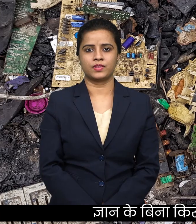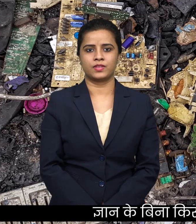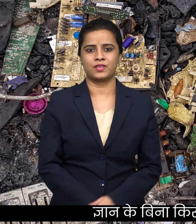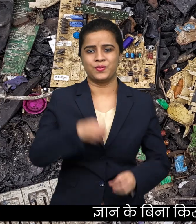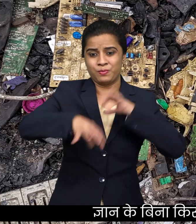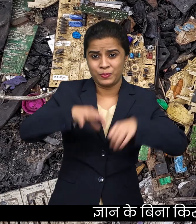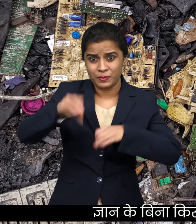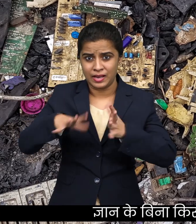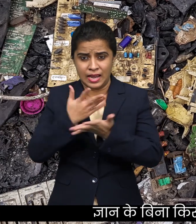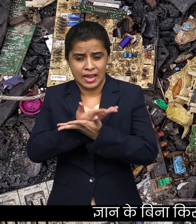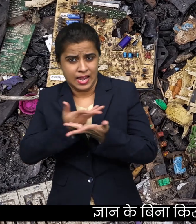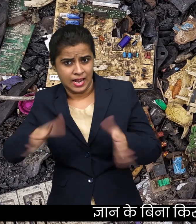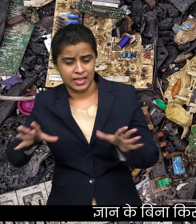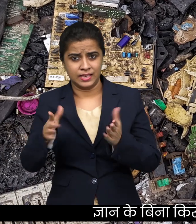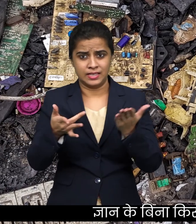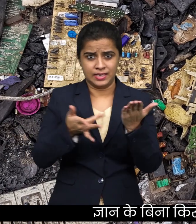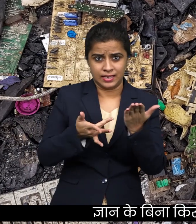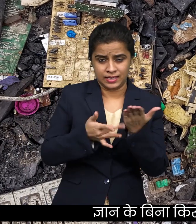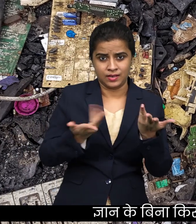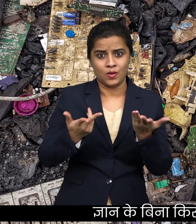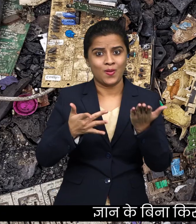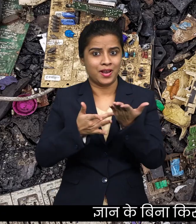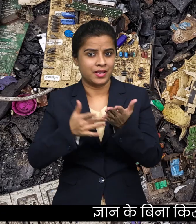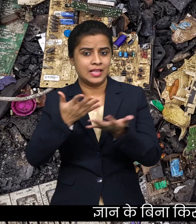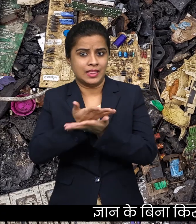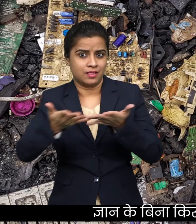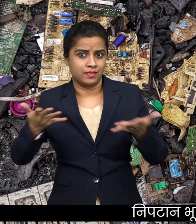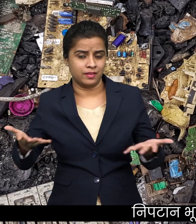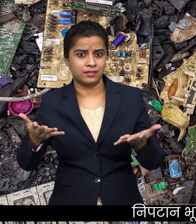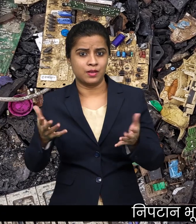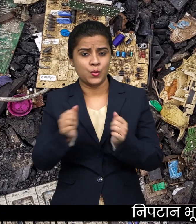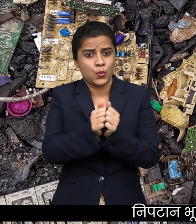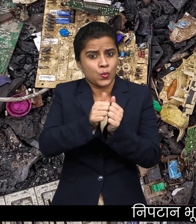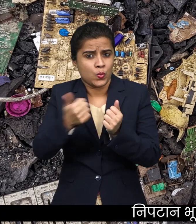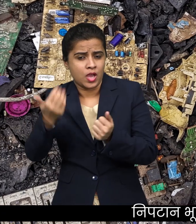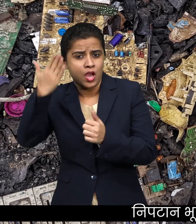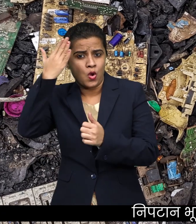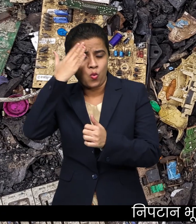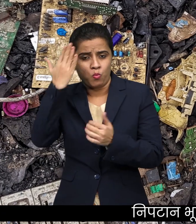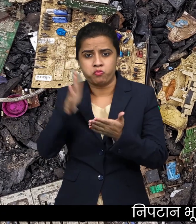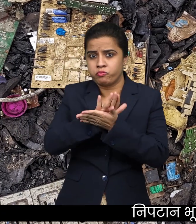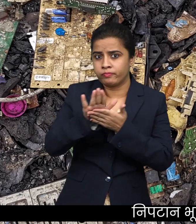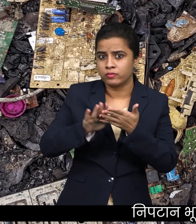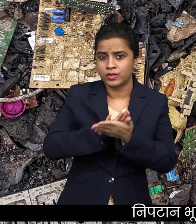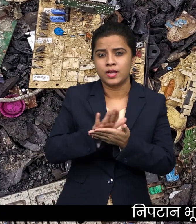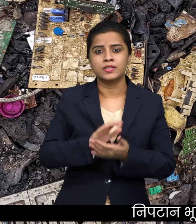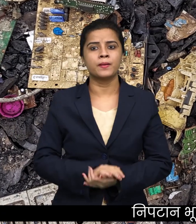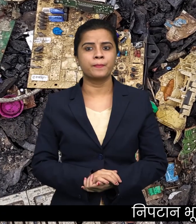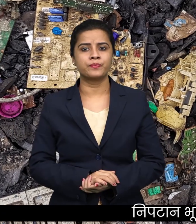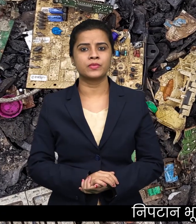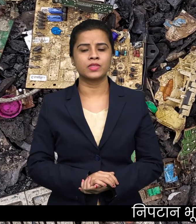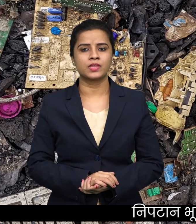ज्ञान के बिना किसी भी प्रकार के विद्युत और विद्युत उपकरणों का निपटान भूमि पूरक और जल प्रदूषक